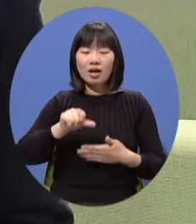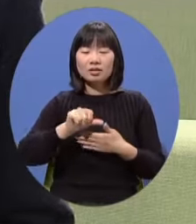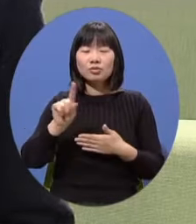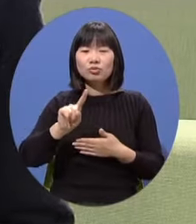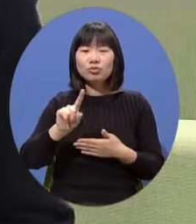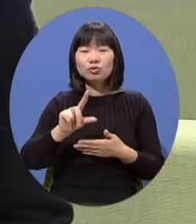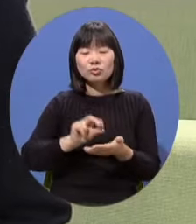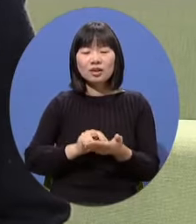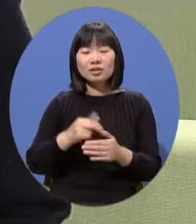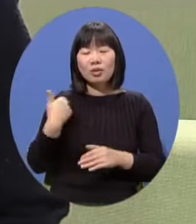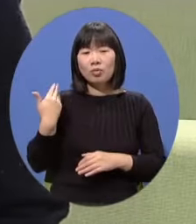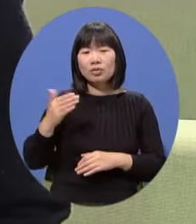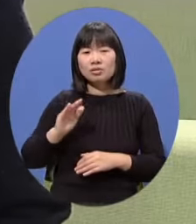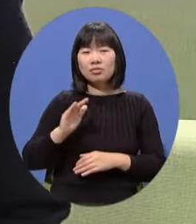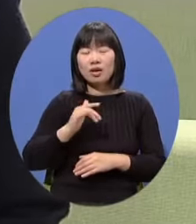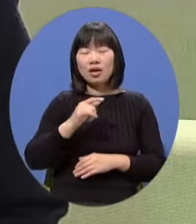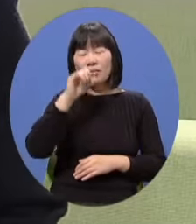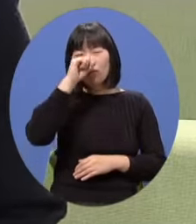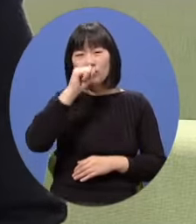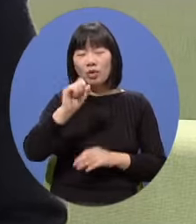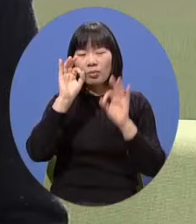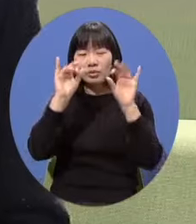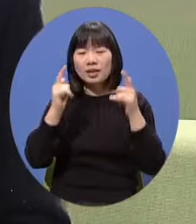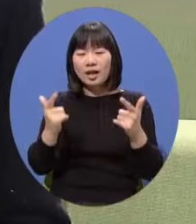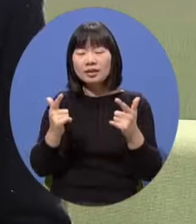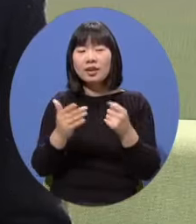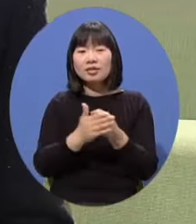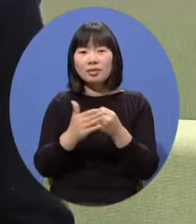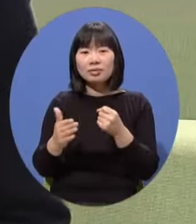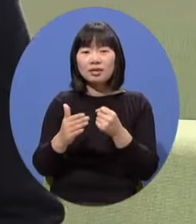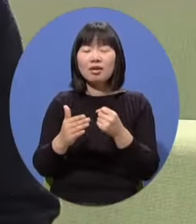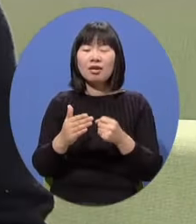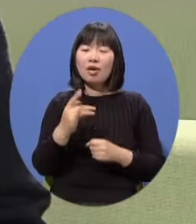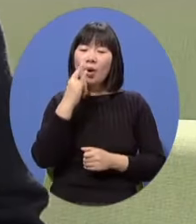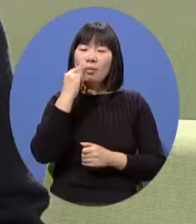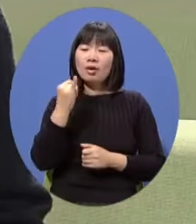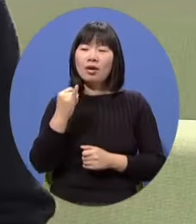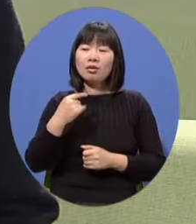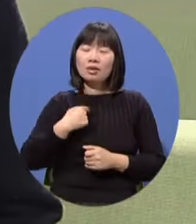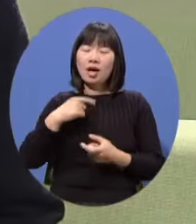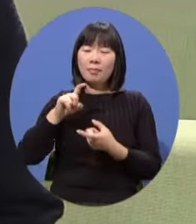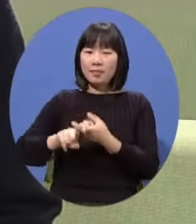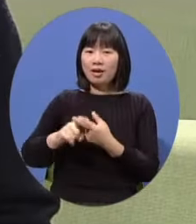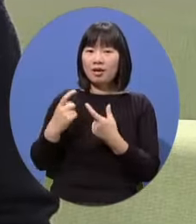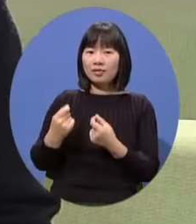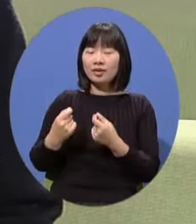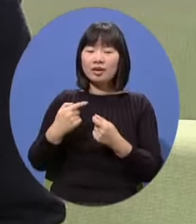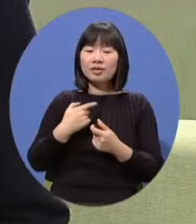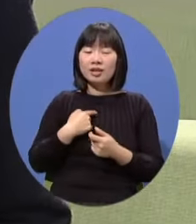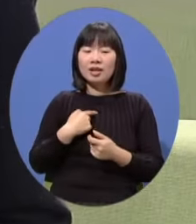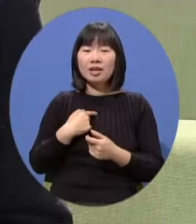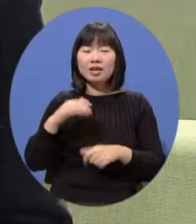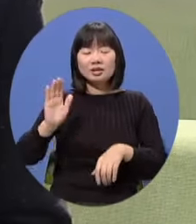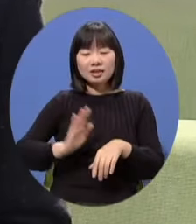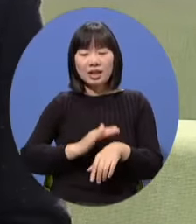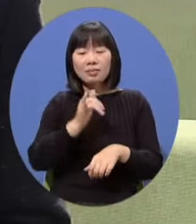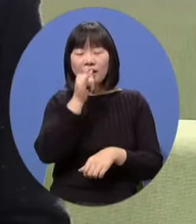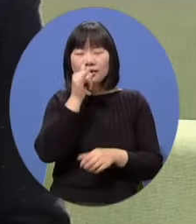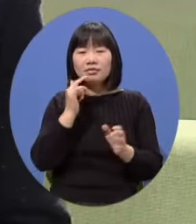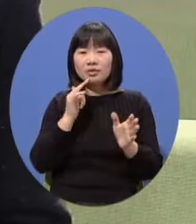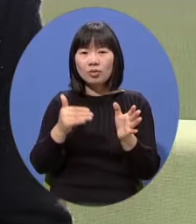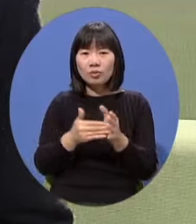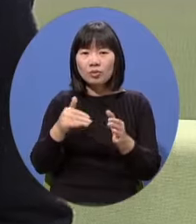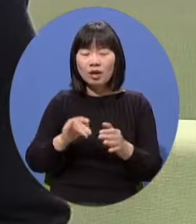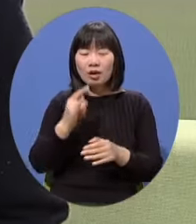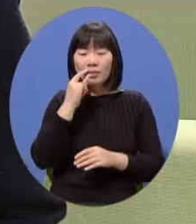일인지 모르겠지만 되게 많이 안 좋아 보이거든 네. 하면은 아이는 엄마 완전 내 편인 것 같아. 내가 좀 잘못해도